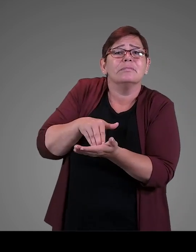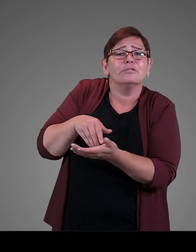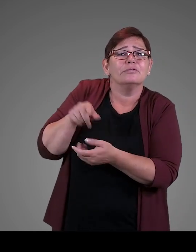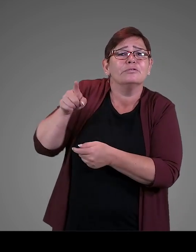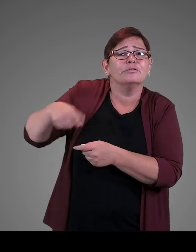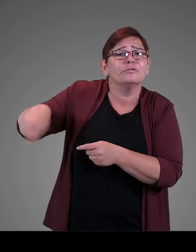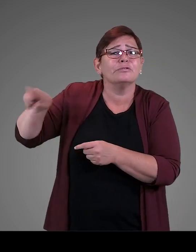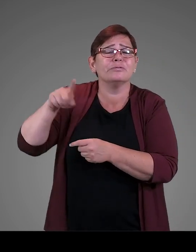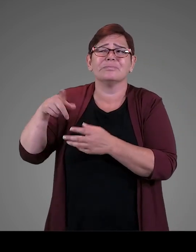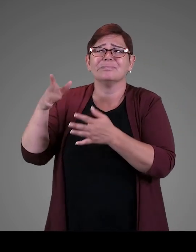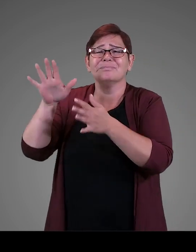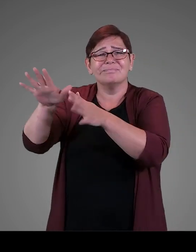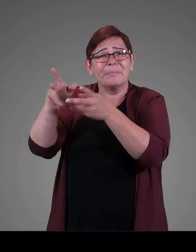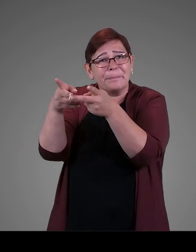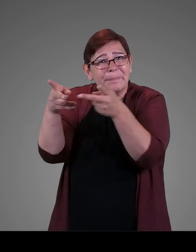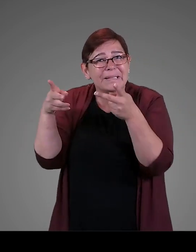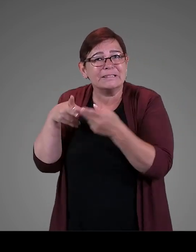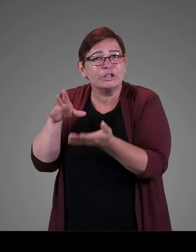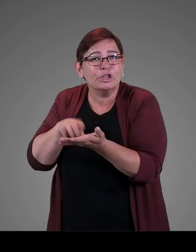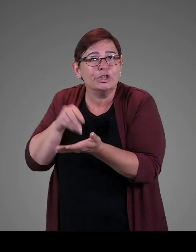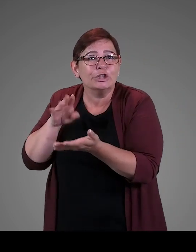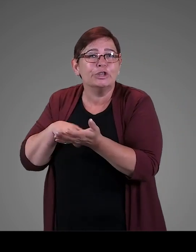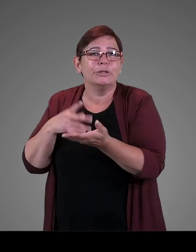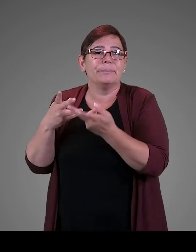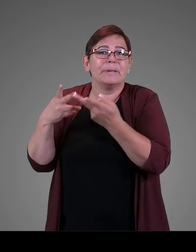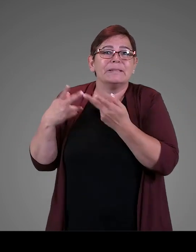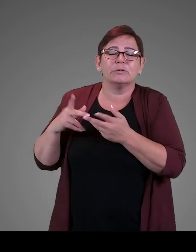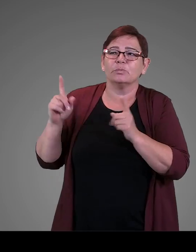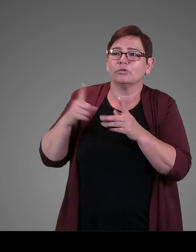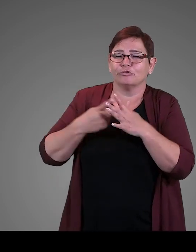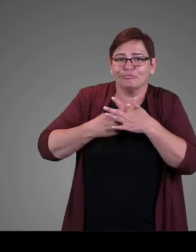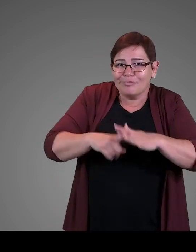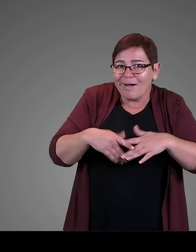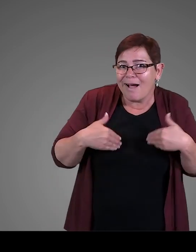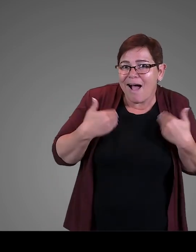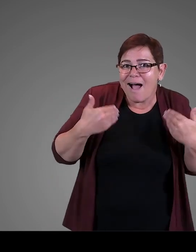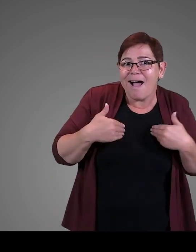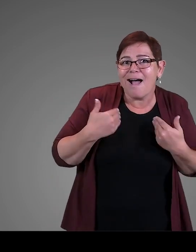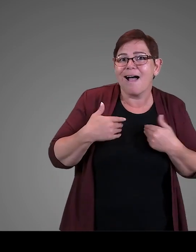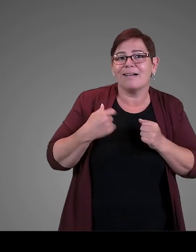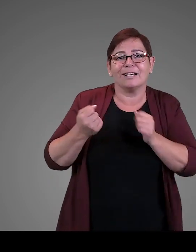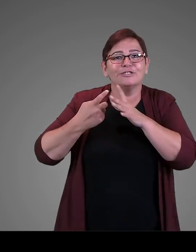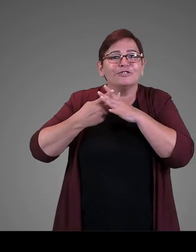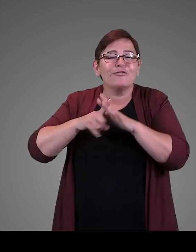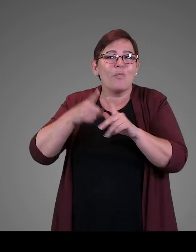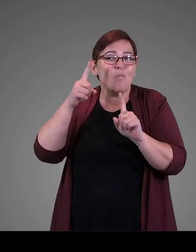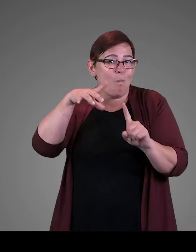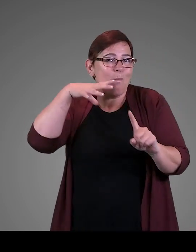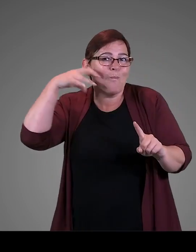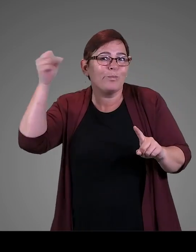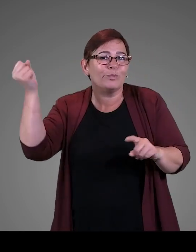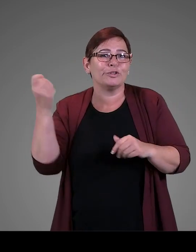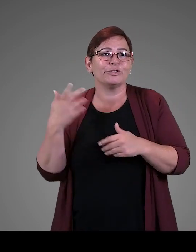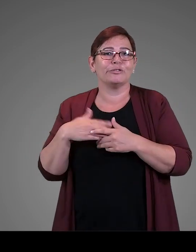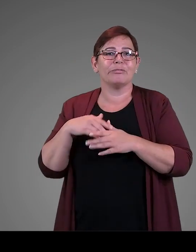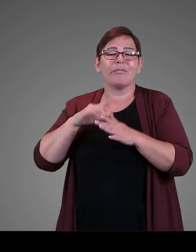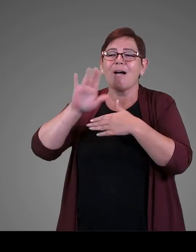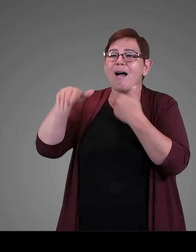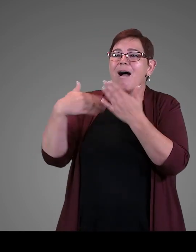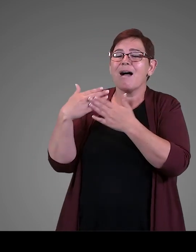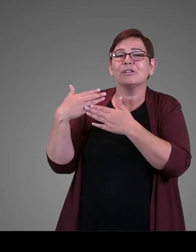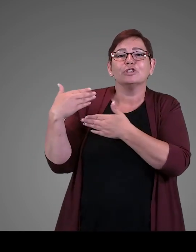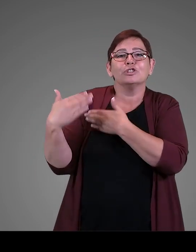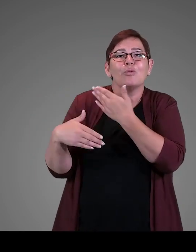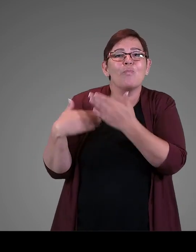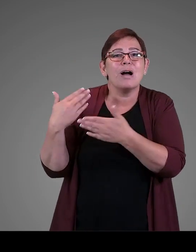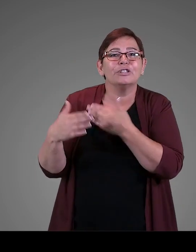Moi, je pense que la force des centres d'artistes, c'est d'être des lieux d'apprentissage, des lieux où on peut commencer jeune, on peut commencer